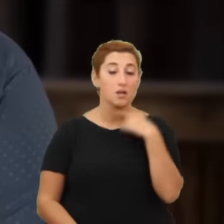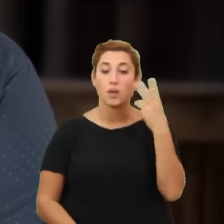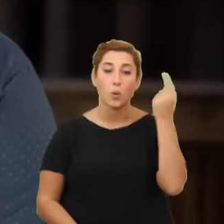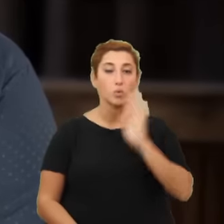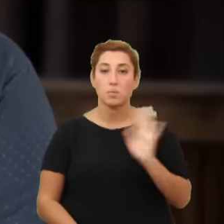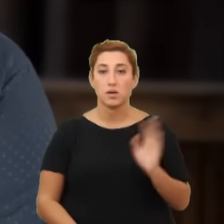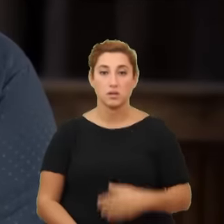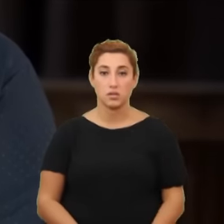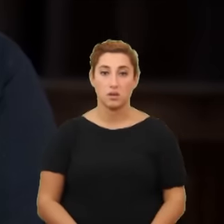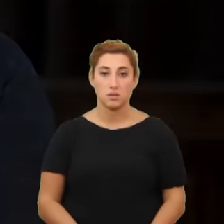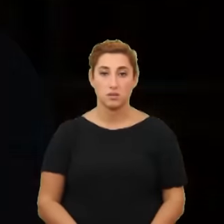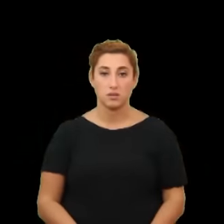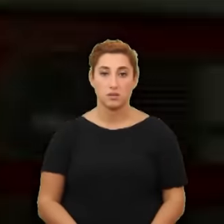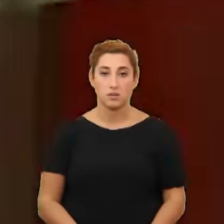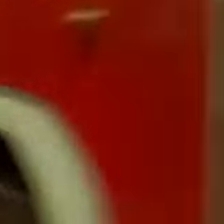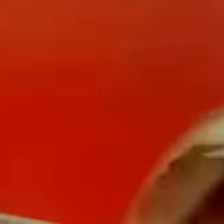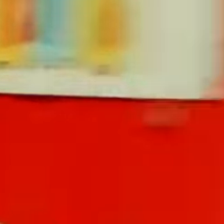asla unutmaz.